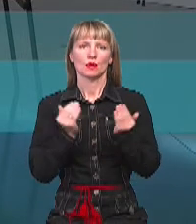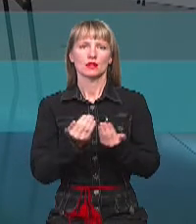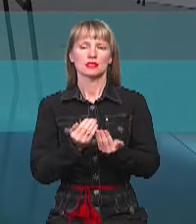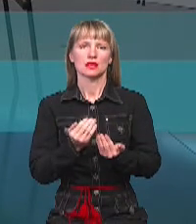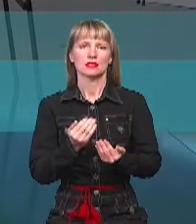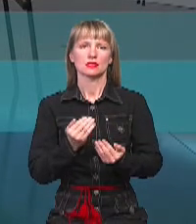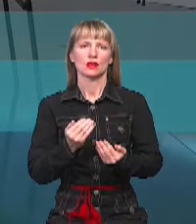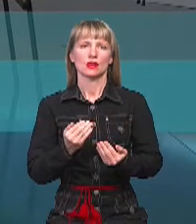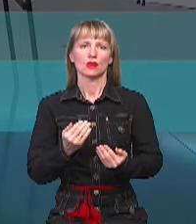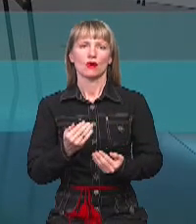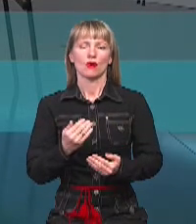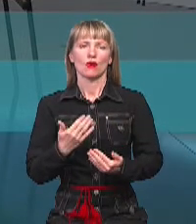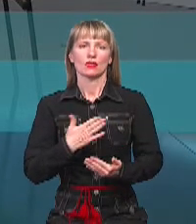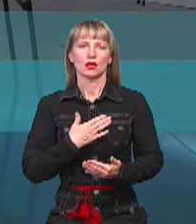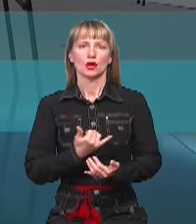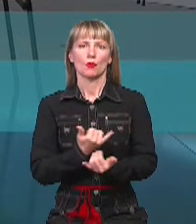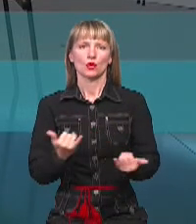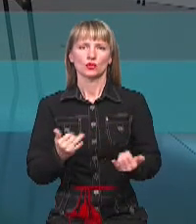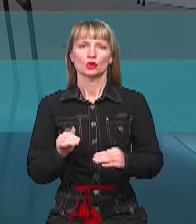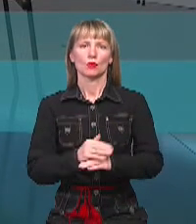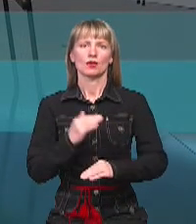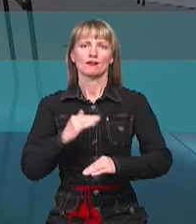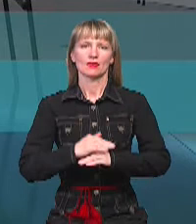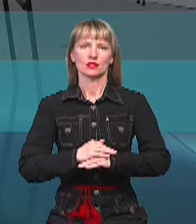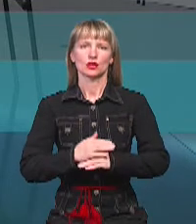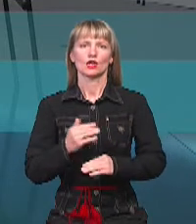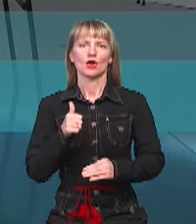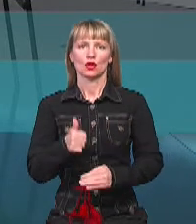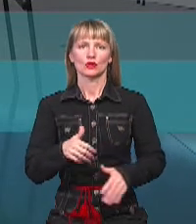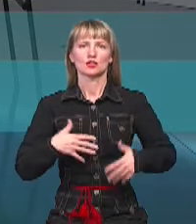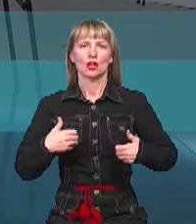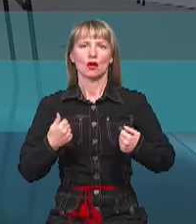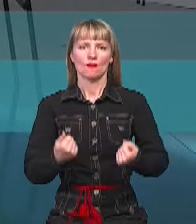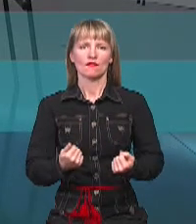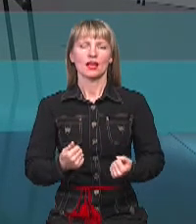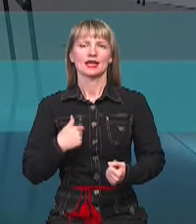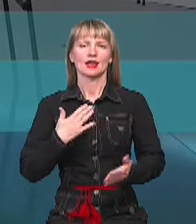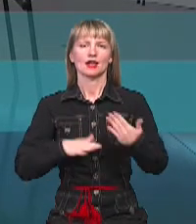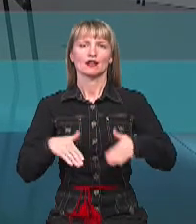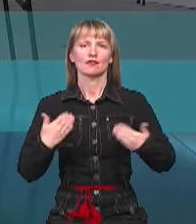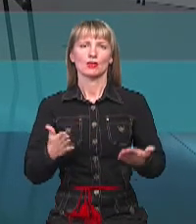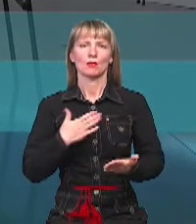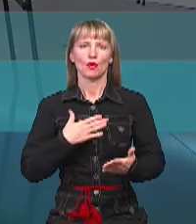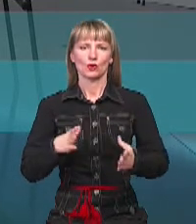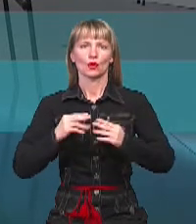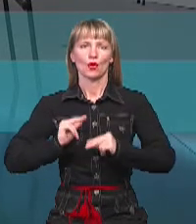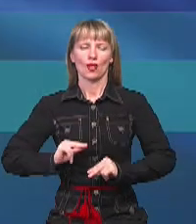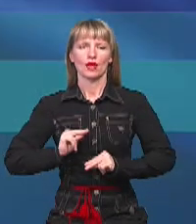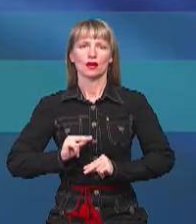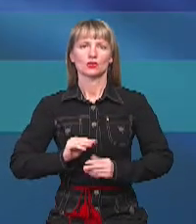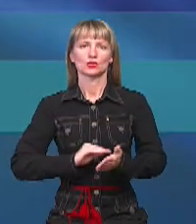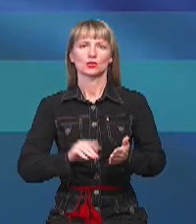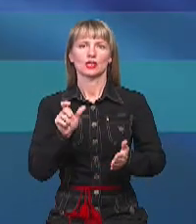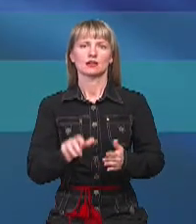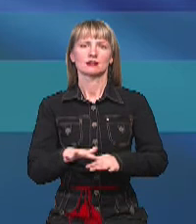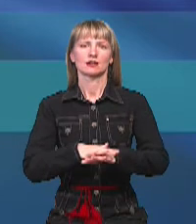послуг. Вітаю вас, пані Аню, в нашій студії. Добрий вечір. Добрий вечір. І доброго здоров'я. І радо вітаю мою колегу,